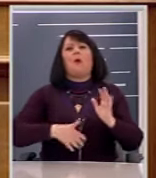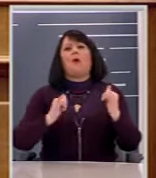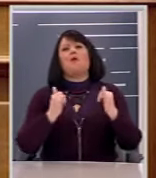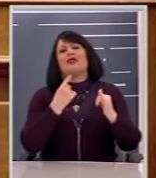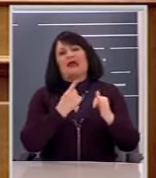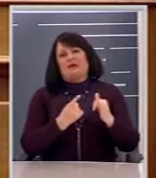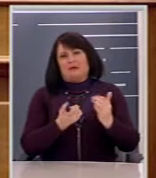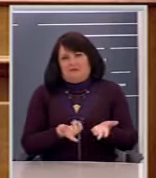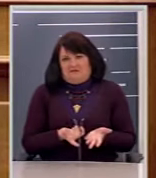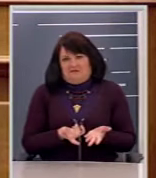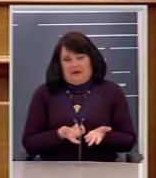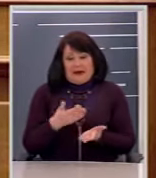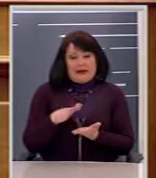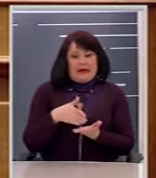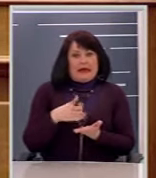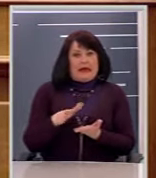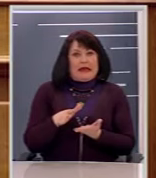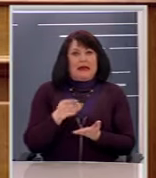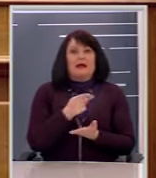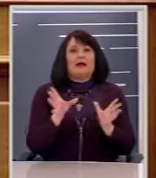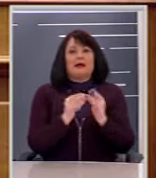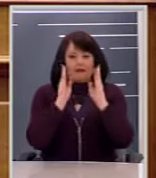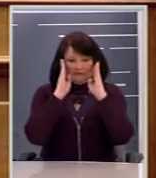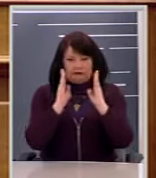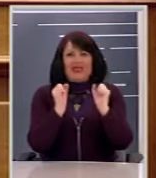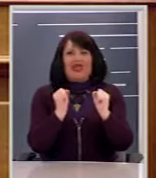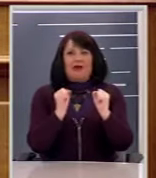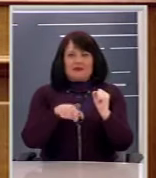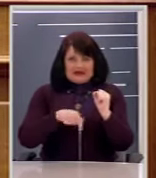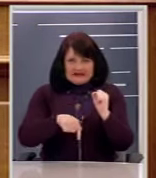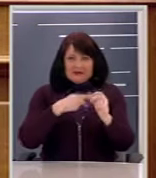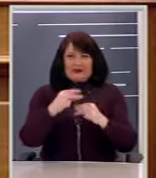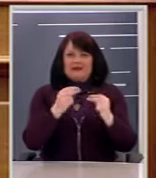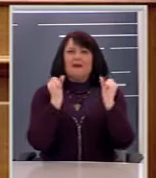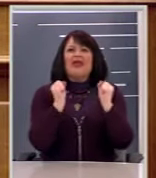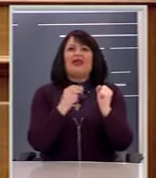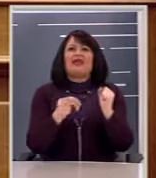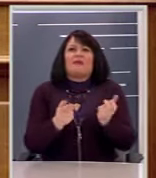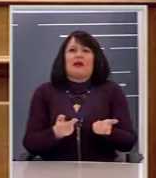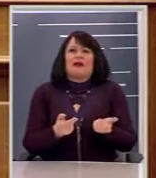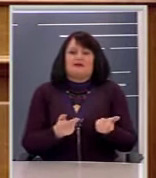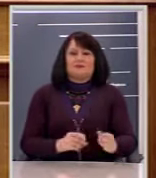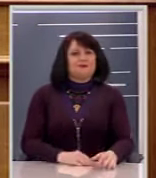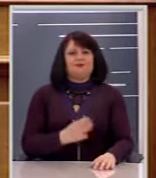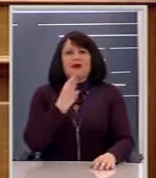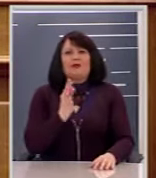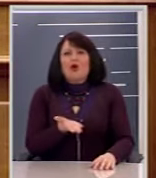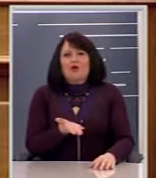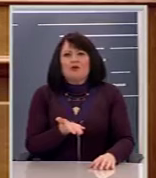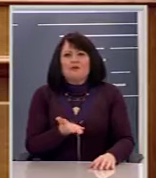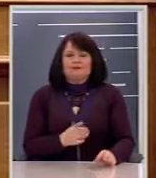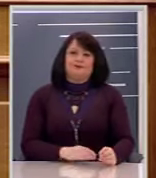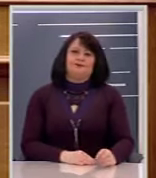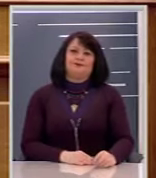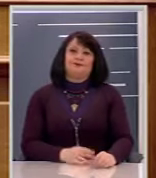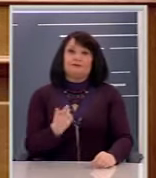αποφύγει να αναφερθεί στο θέμα της σημερινής συζήτησης. Και αυτό γιατί. Αυτό γιατί τους καίνε